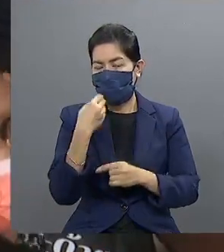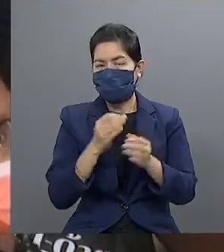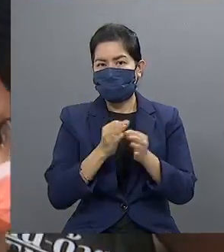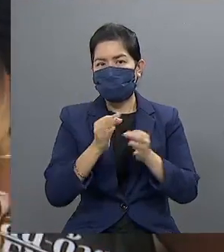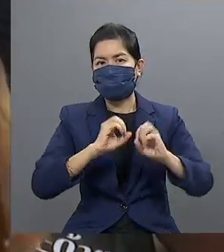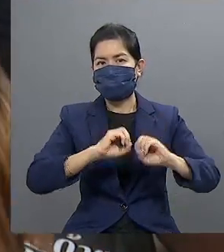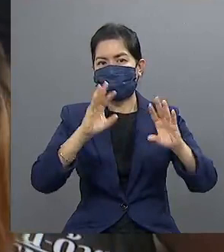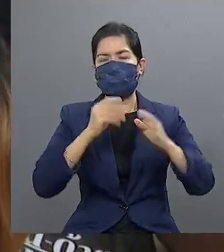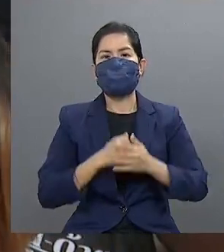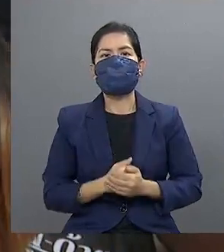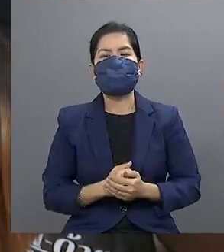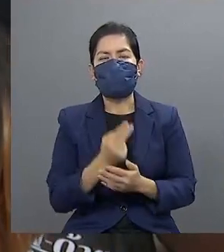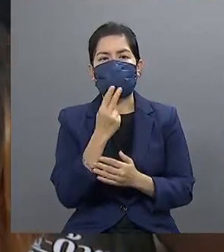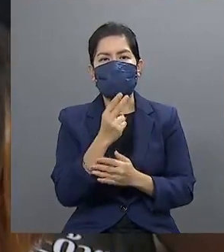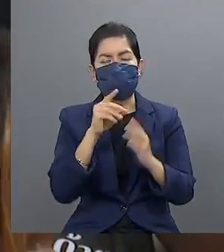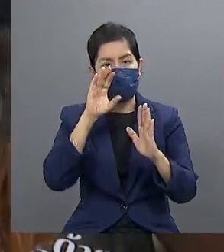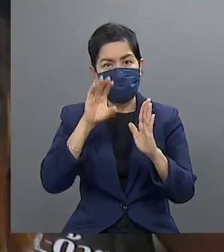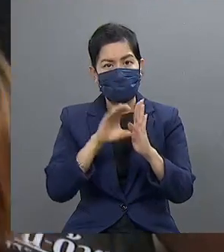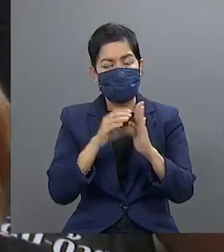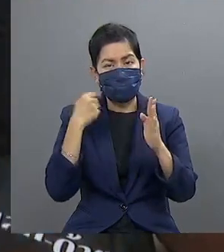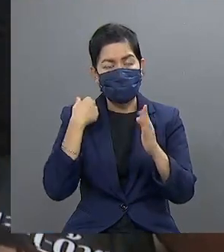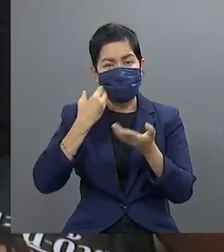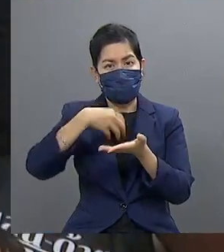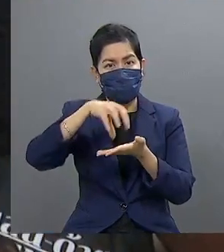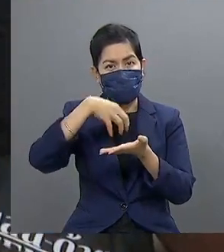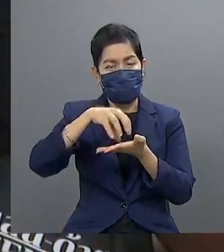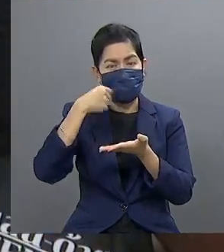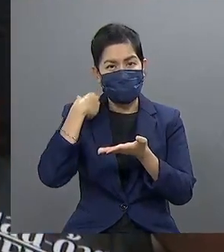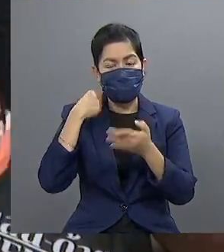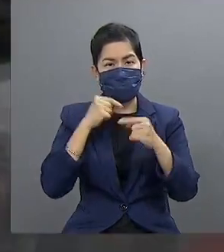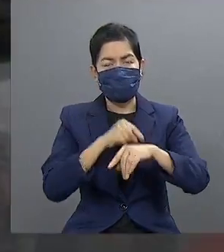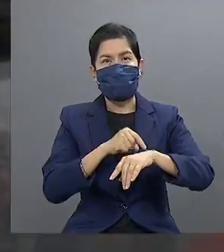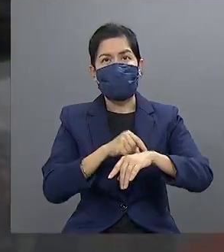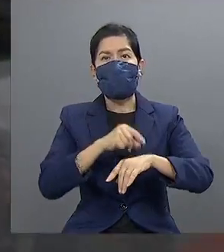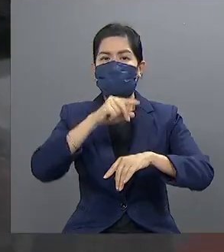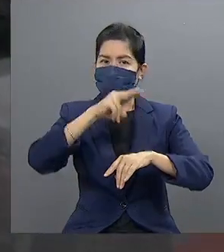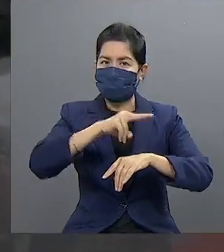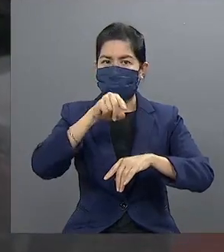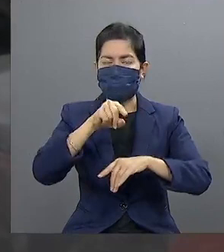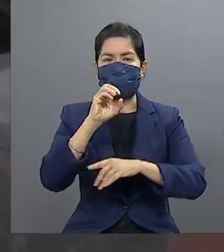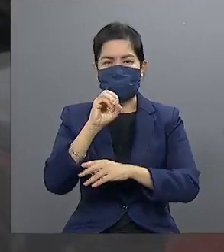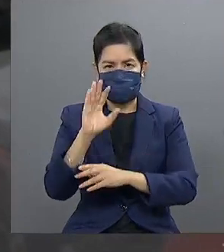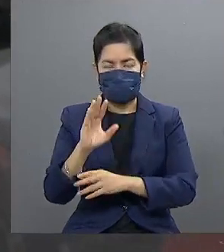ชมภาพบรรยากาศเพิ่มเติมได้ในรายการสถานีประชาชนเวลา 14:05 นาทีค่ะและทั้งหมดนี้ก็เ